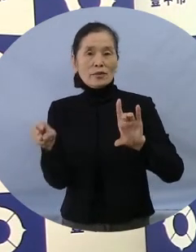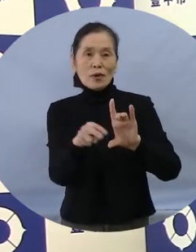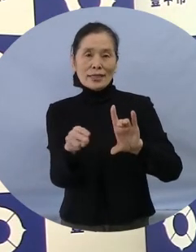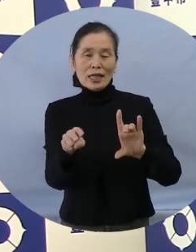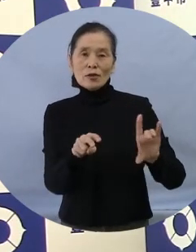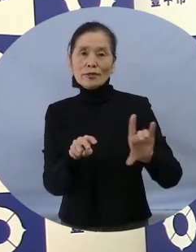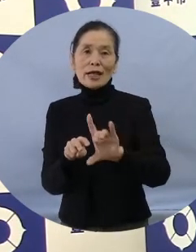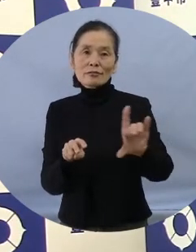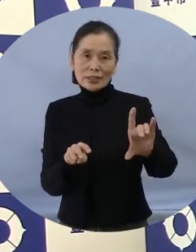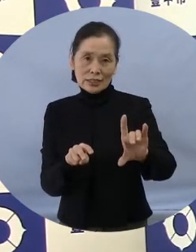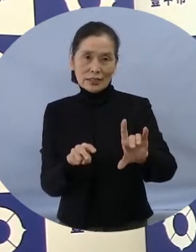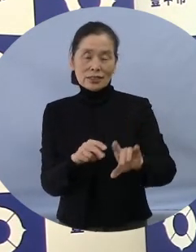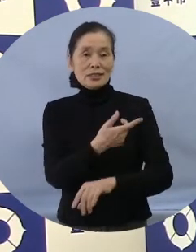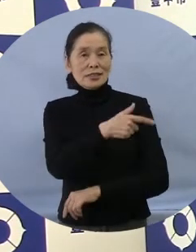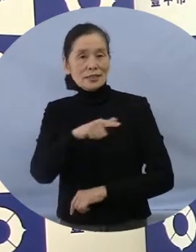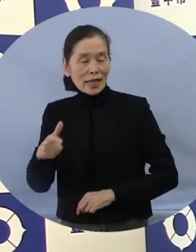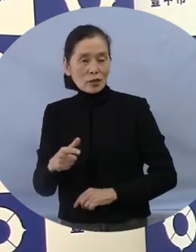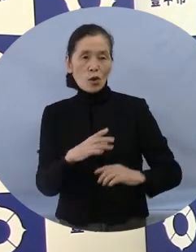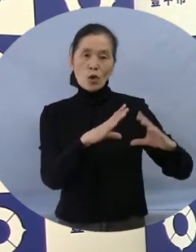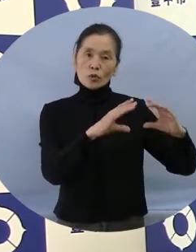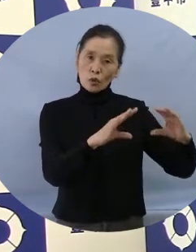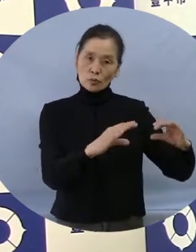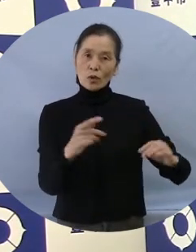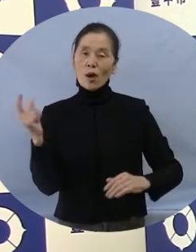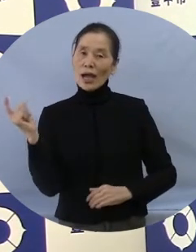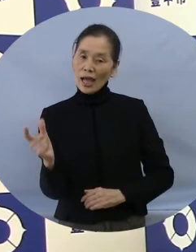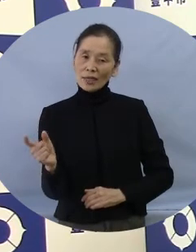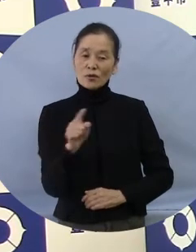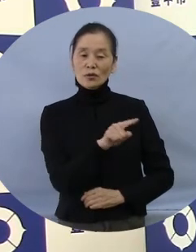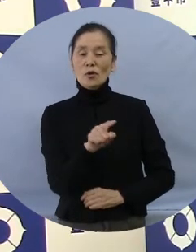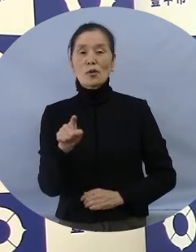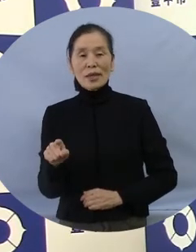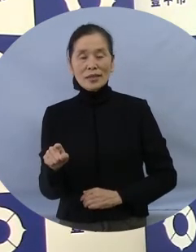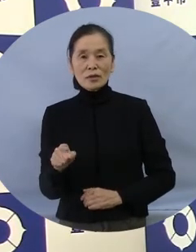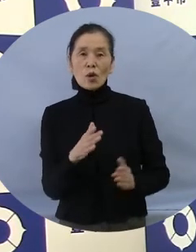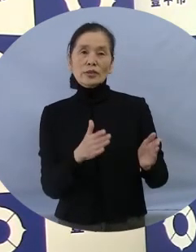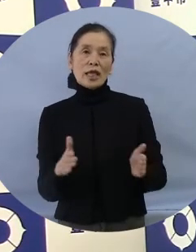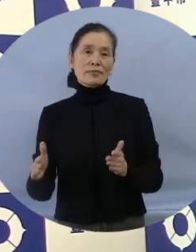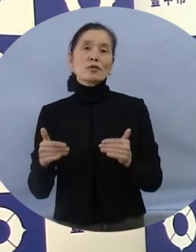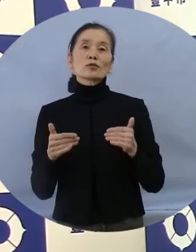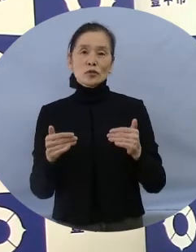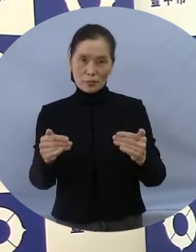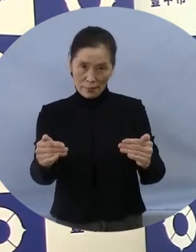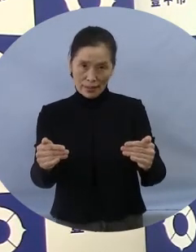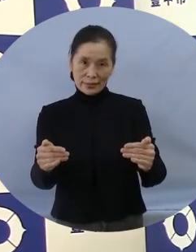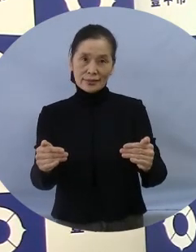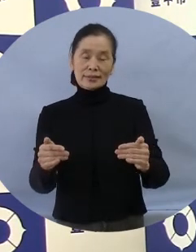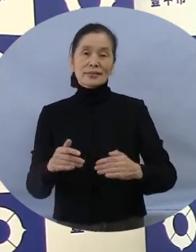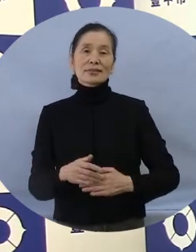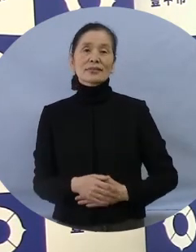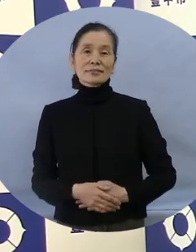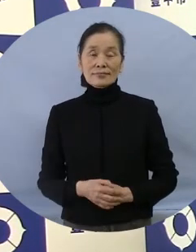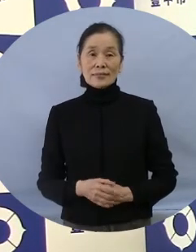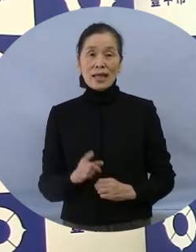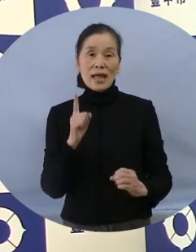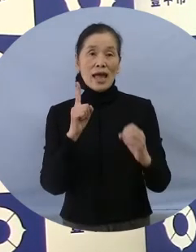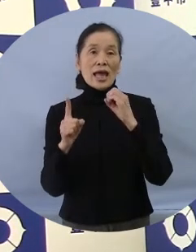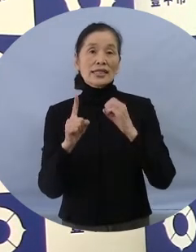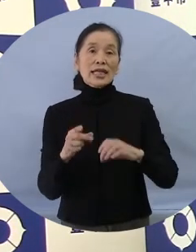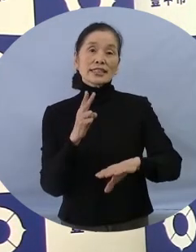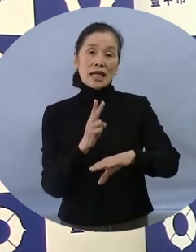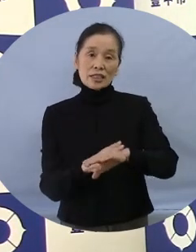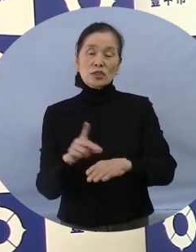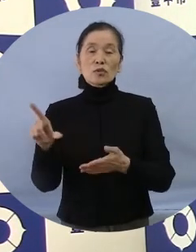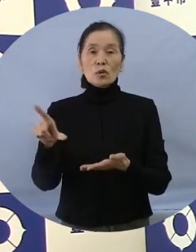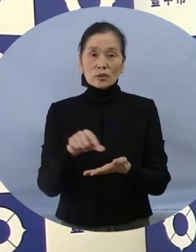シーの運行など、ソフト・ハード両面での整備を進めます。デジタル技術を活